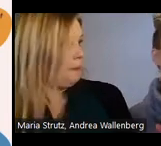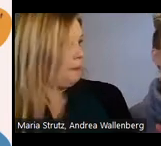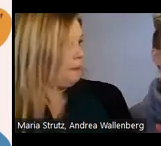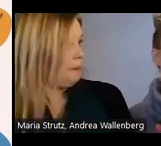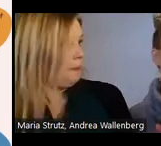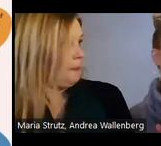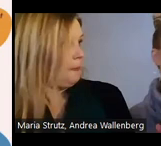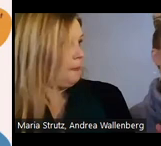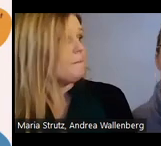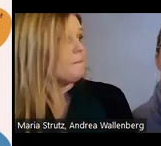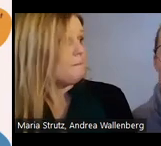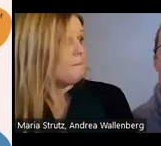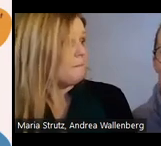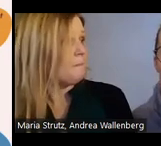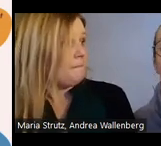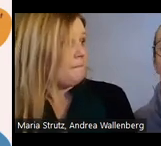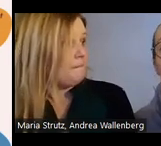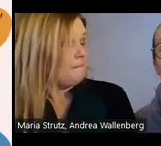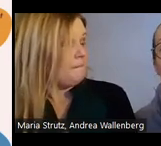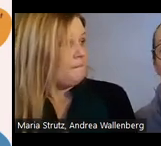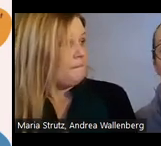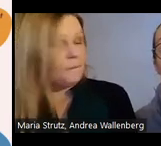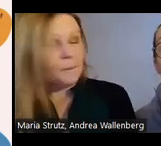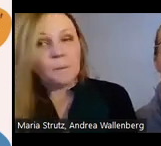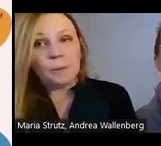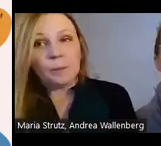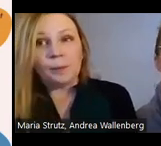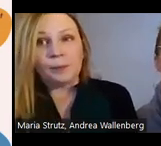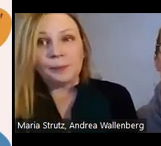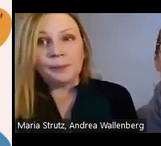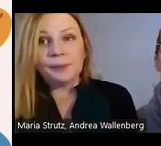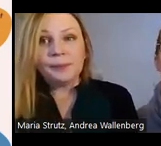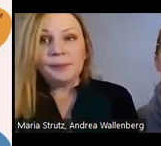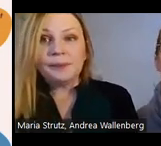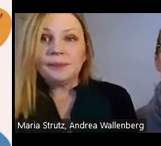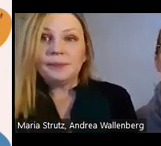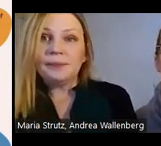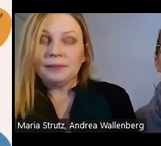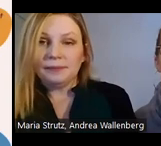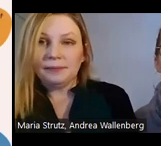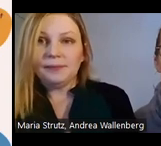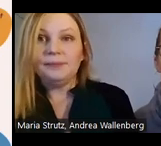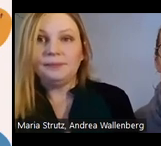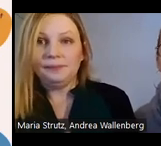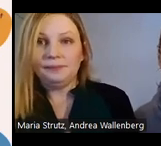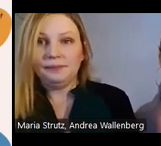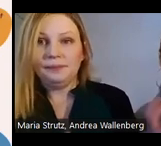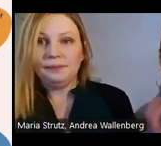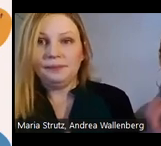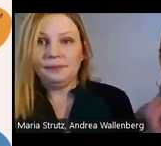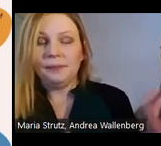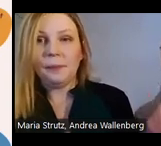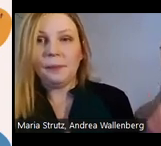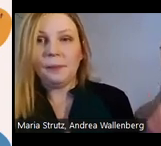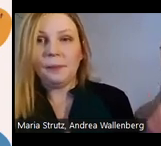spontan handling som bara händer. Men vi kan ju vara där och sätta ord på den. Och att svara på all typ av kommunikation så